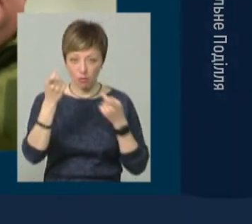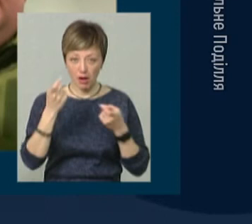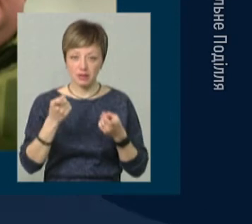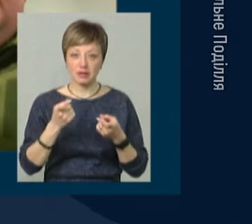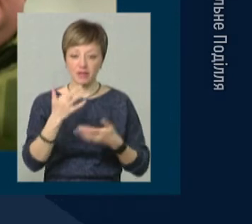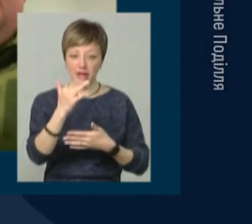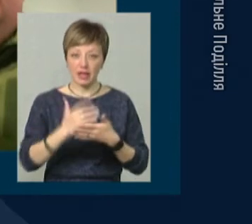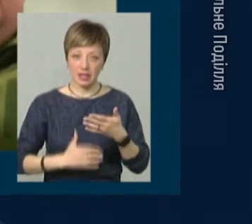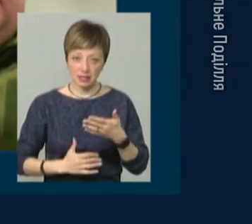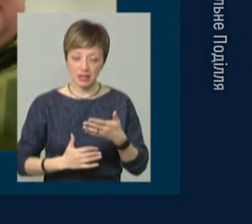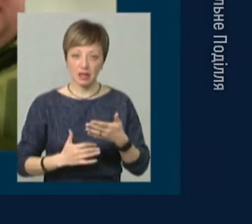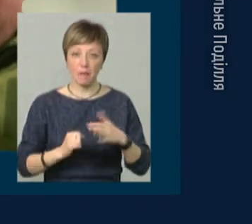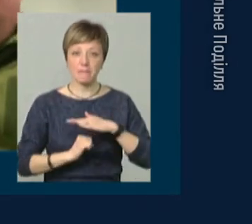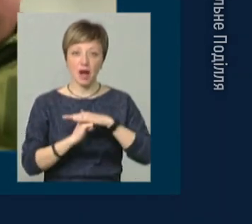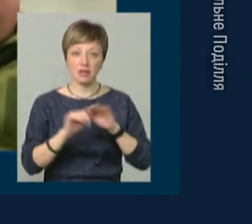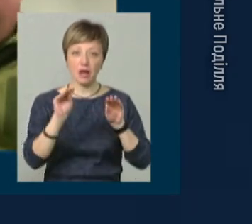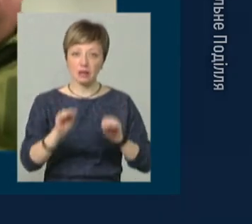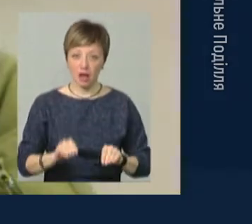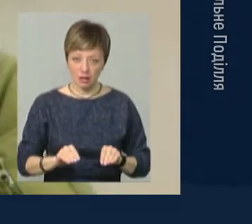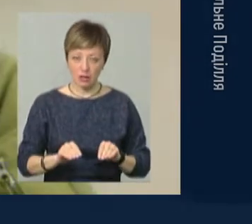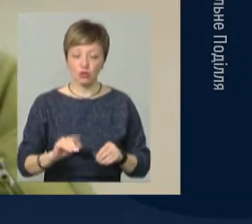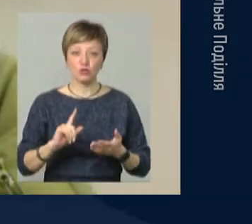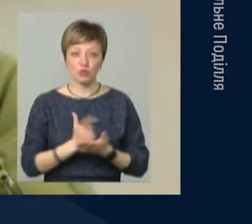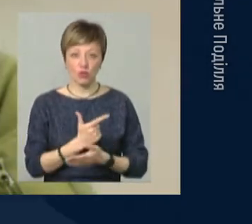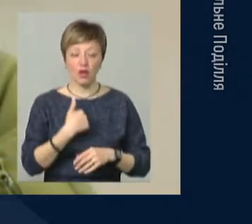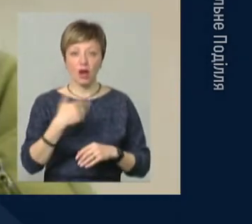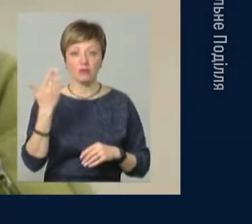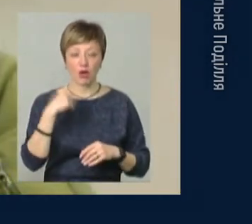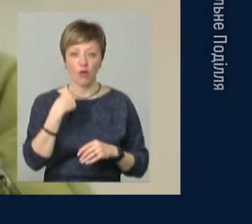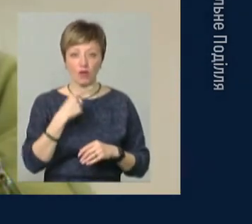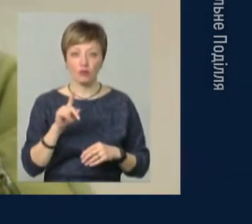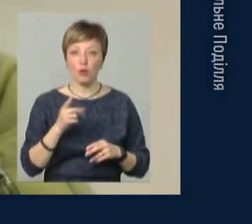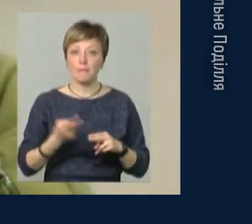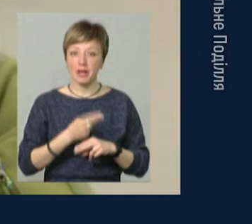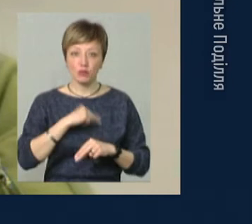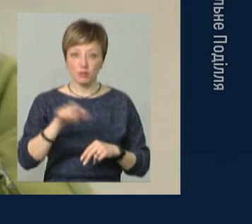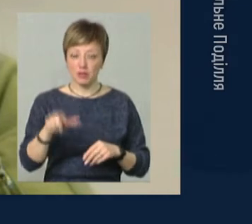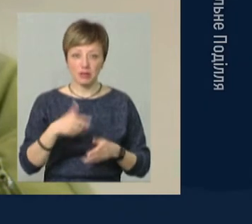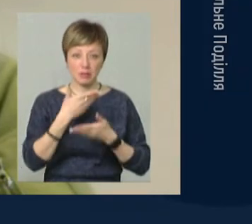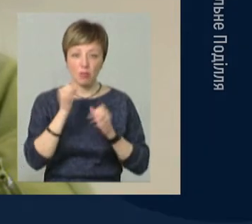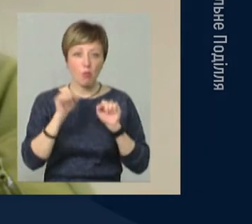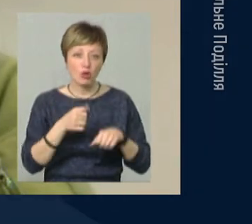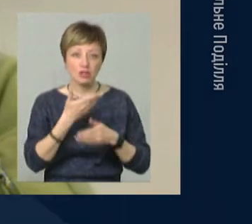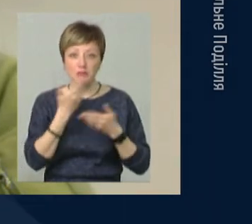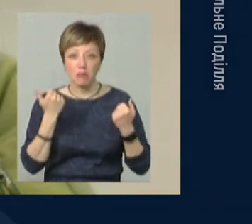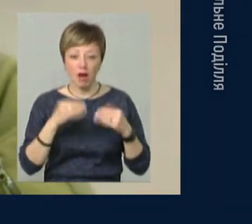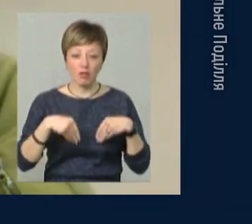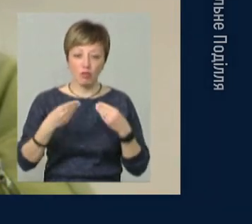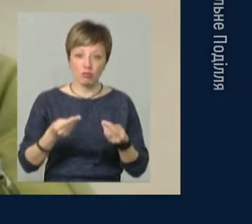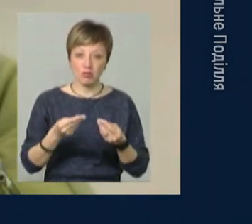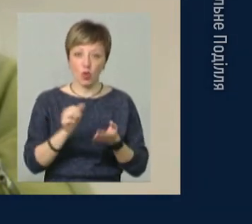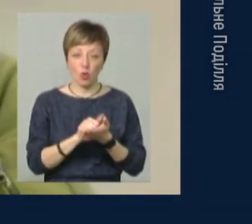в реєстрах та базах даних. Знову ж таки, я говорив вже про те, що безробітний не має, може не мати можливості надати